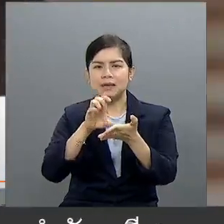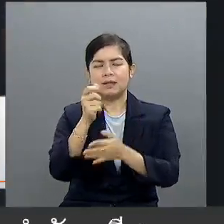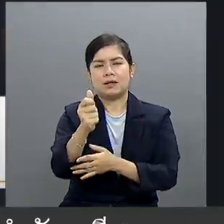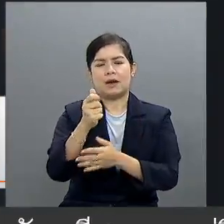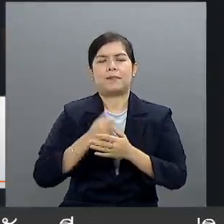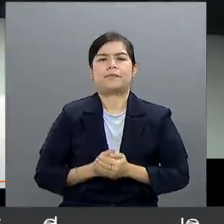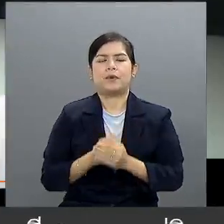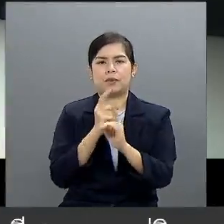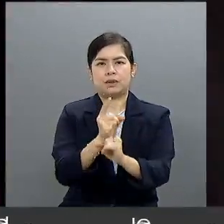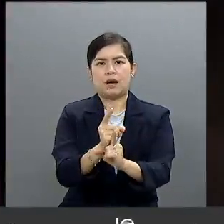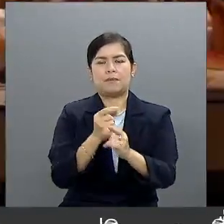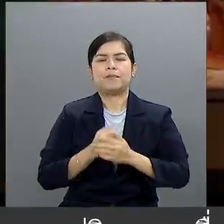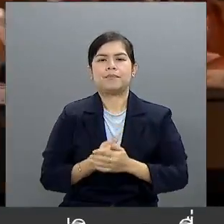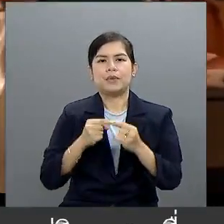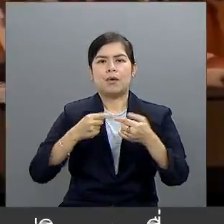รายฟิล์ม